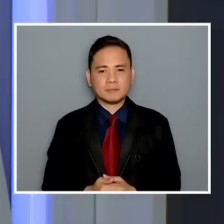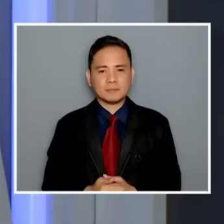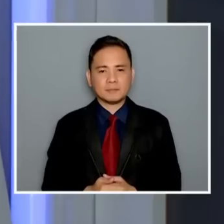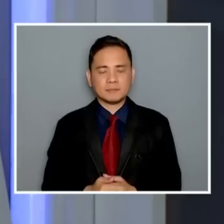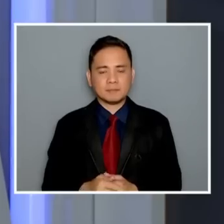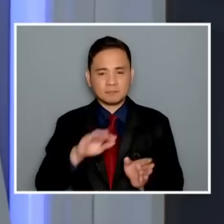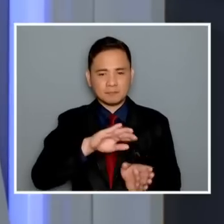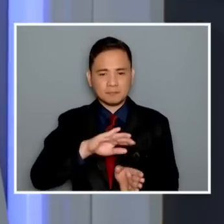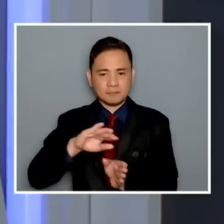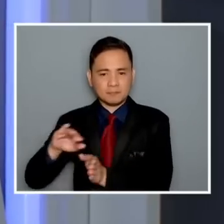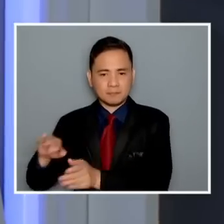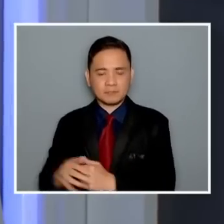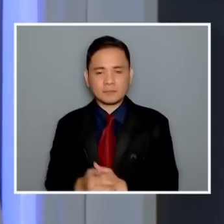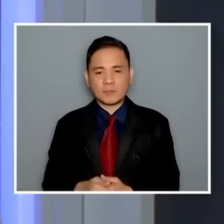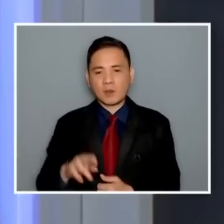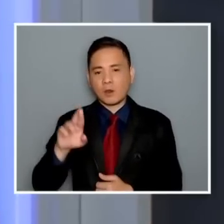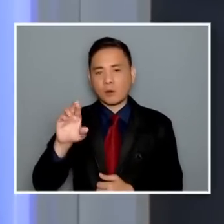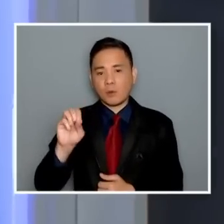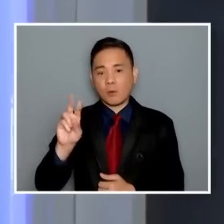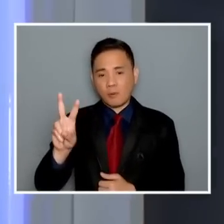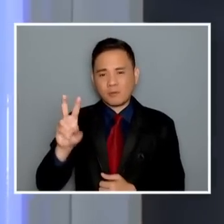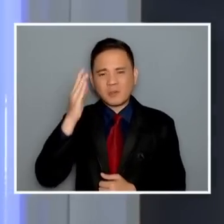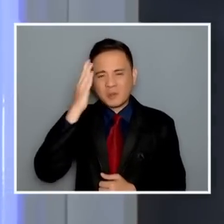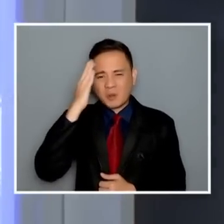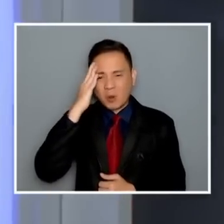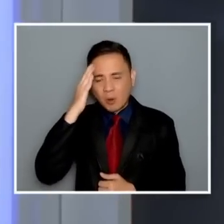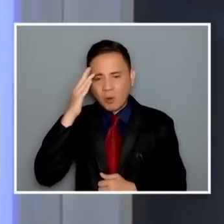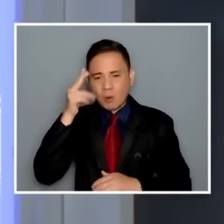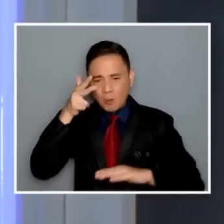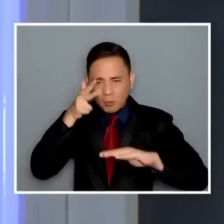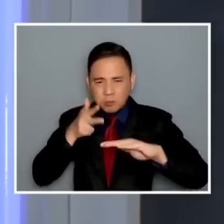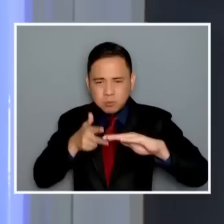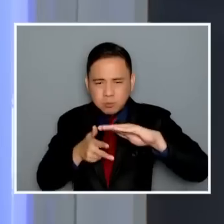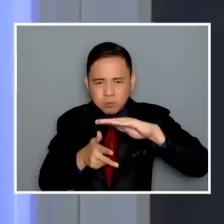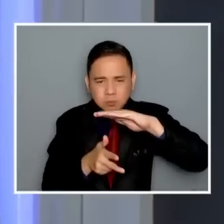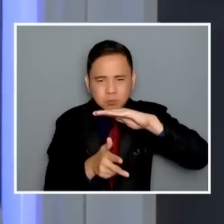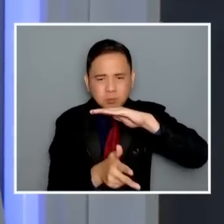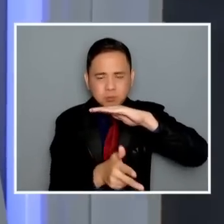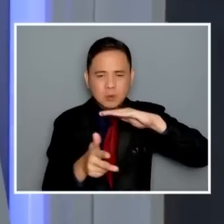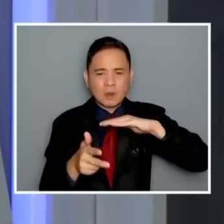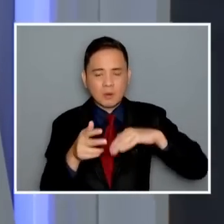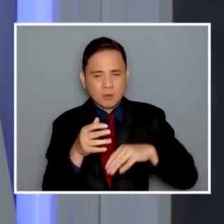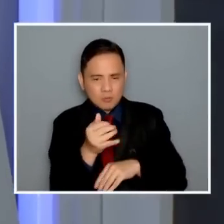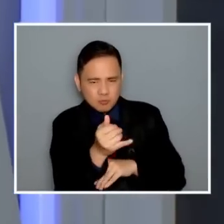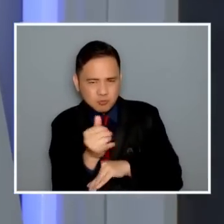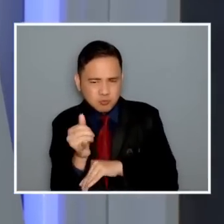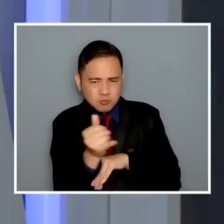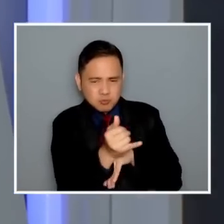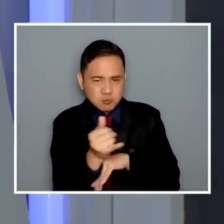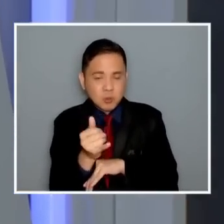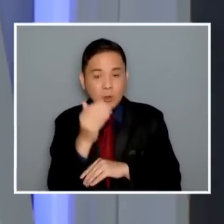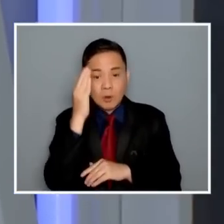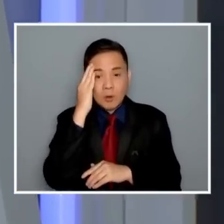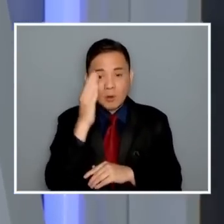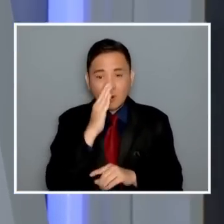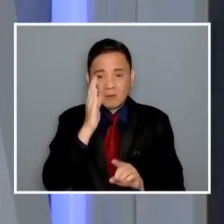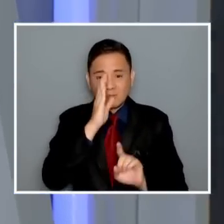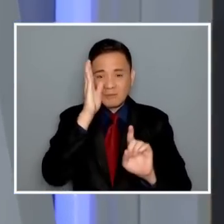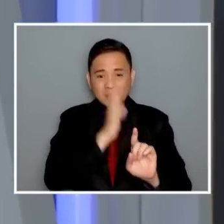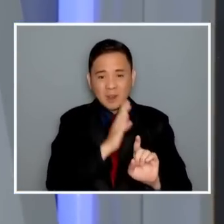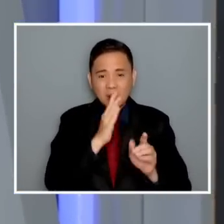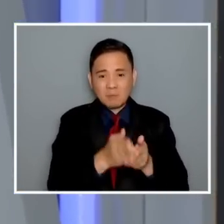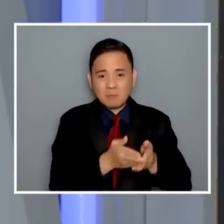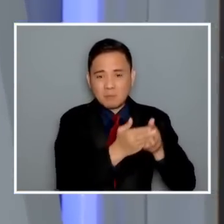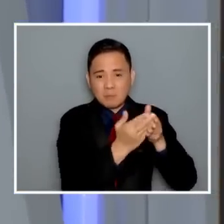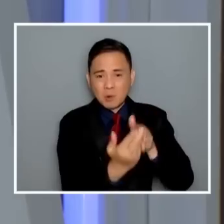Natagpuan na ng Remotely Operated Vehicle o ROV ang lubog na MT Princess Empress sa Oriental Mindoro. Itinanggi po